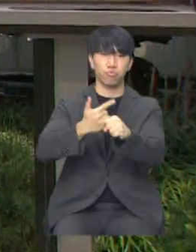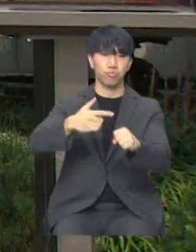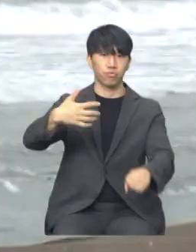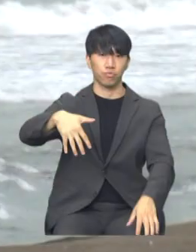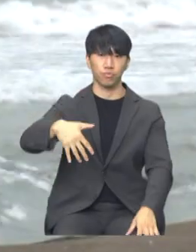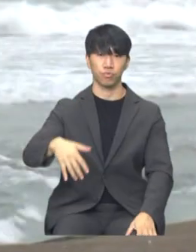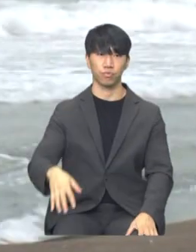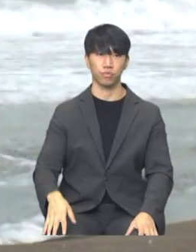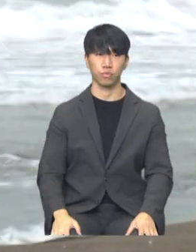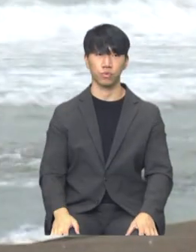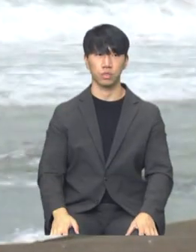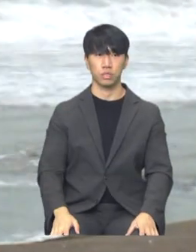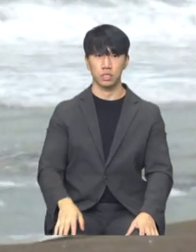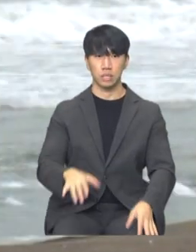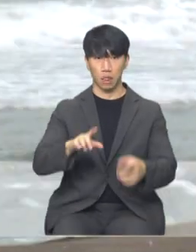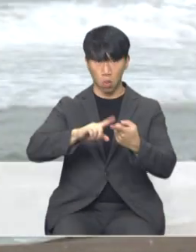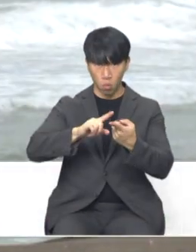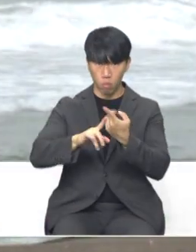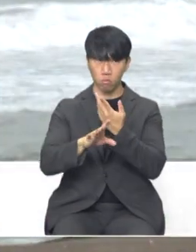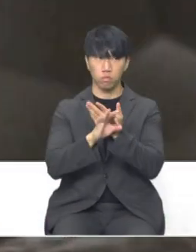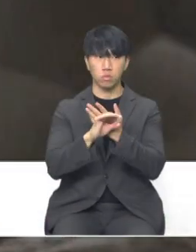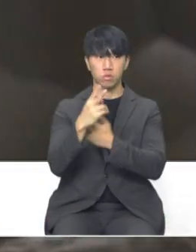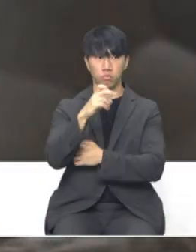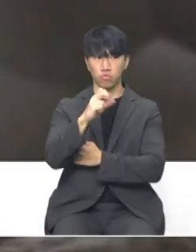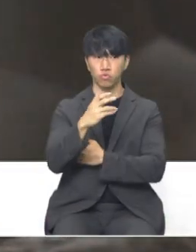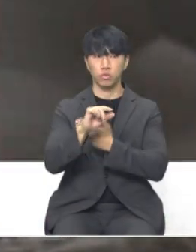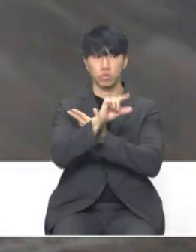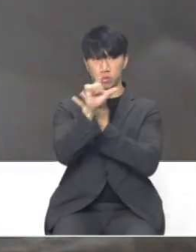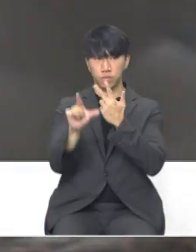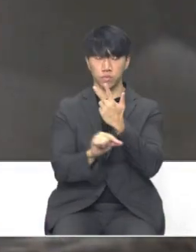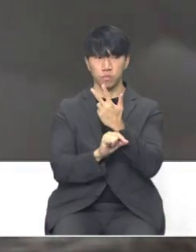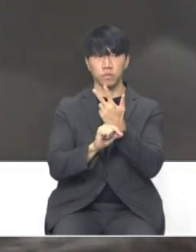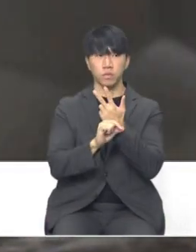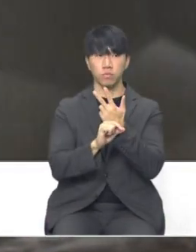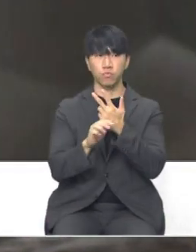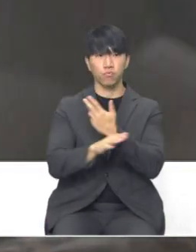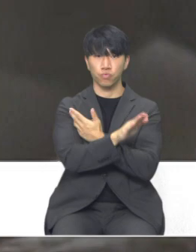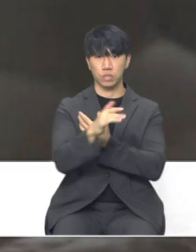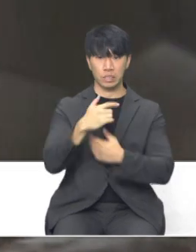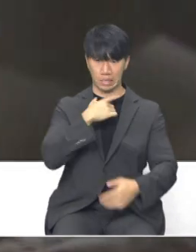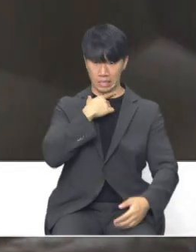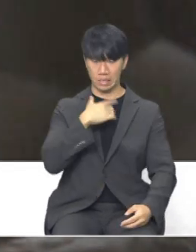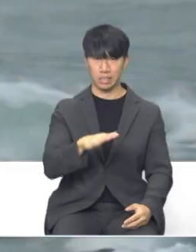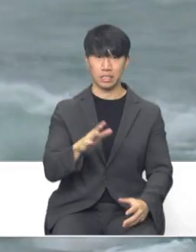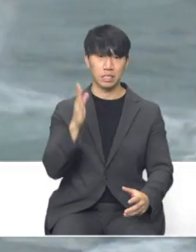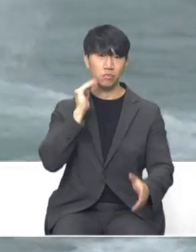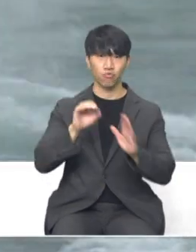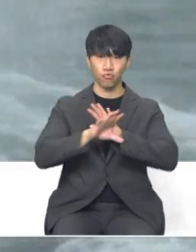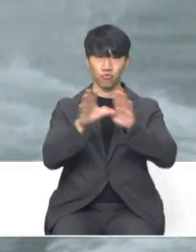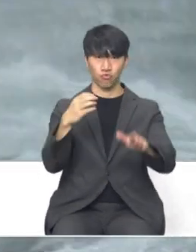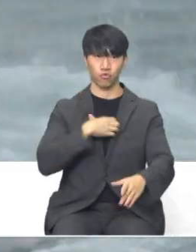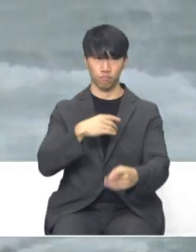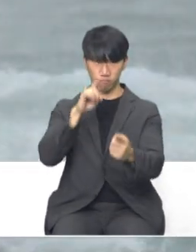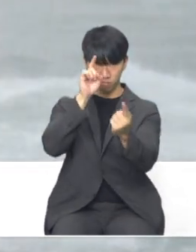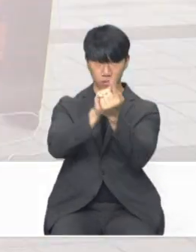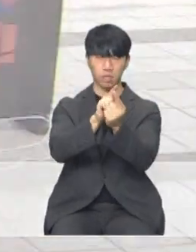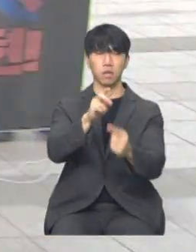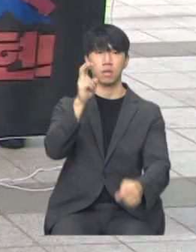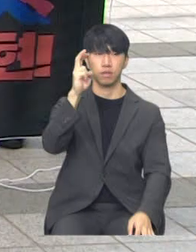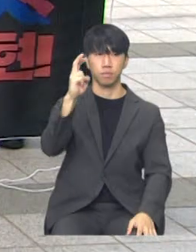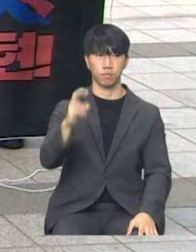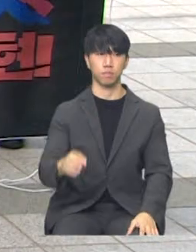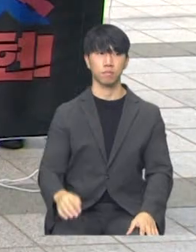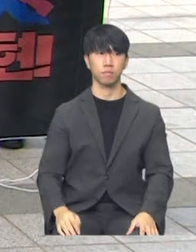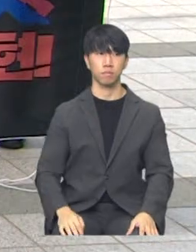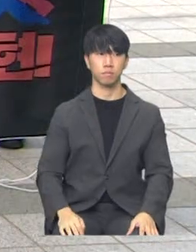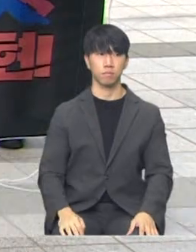않았습니다. 이대로라면 2029년 7월 경험하지 못한 기후재앙이 현실화될 걸로 우려합니다. 죽지